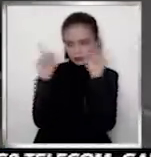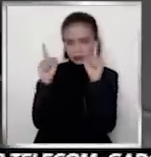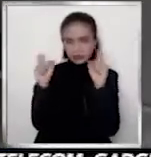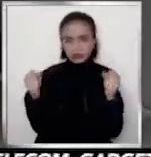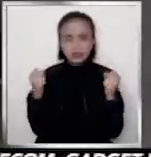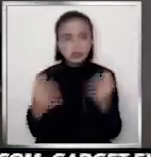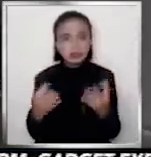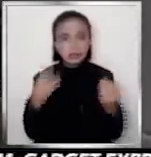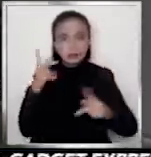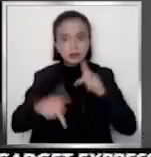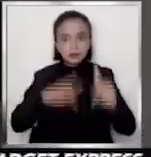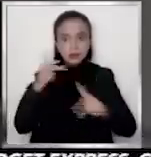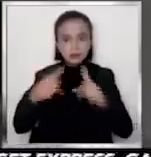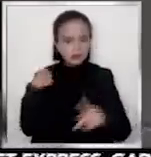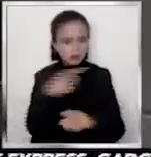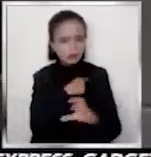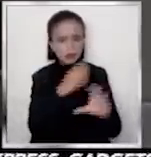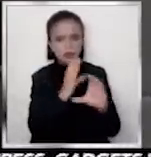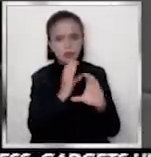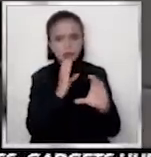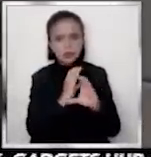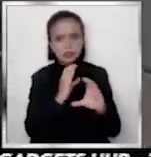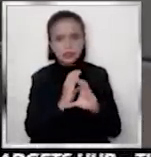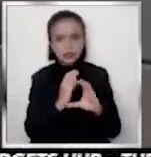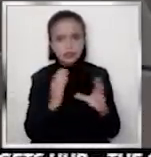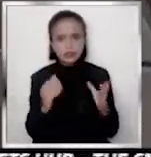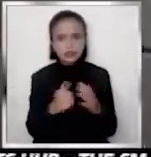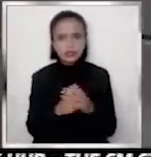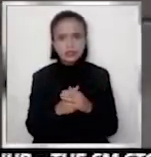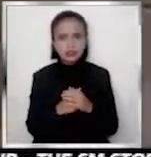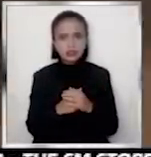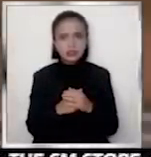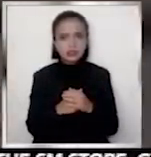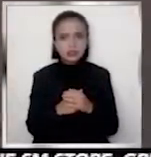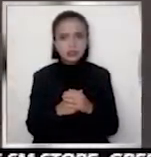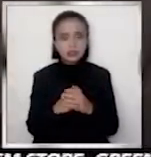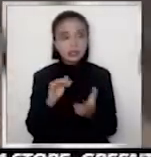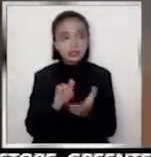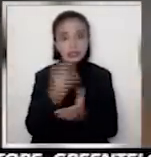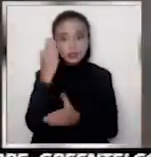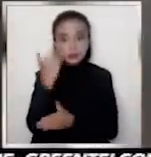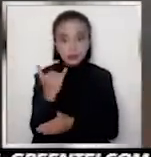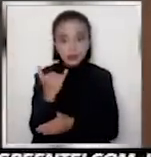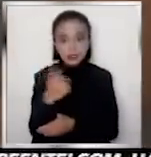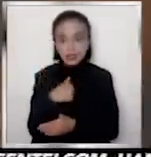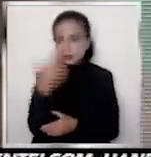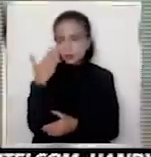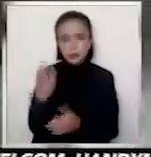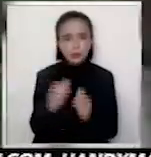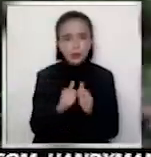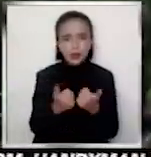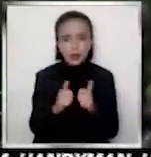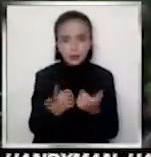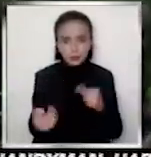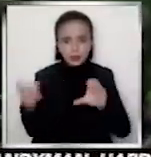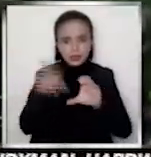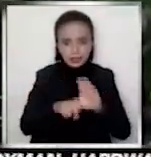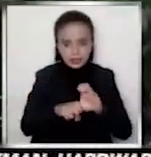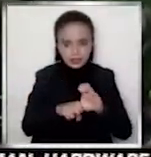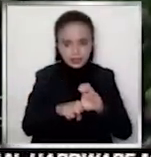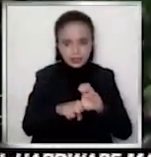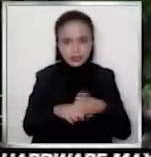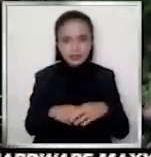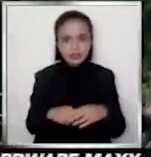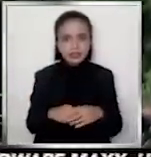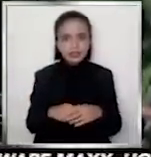sa kotse namin. May pregnant din po, kaya medyo stressful. Kaya hindi po namin alam kung paano ako sasakay doon sa loob. To the rescue